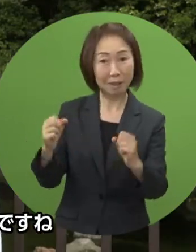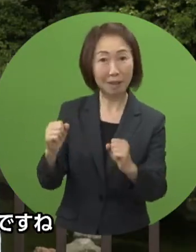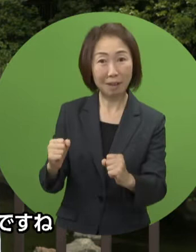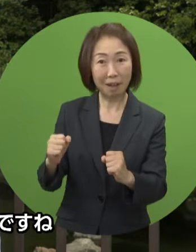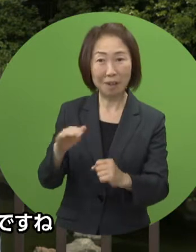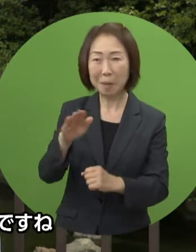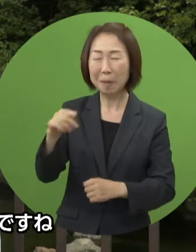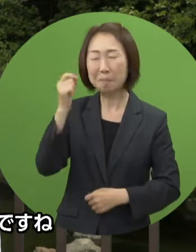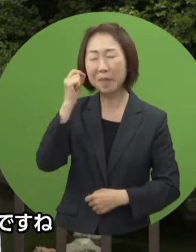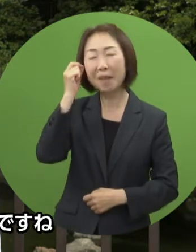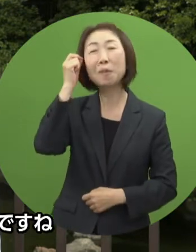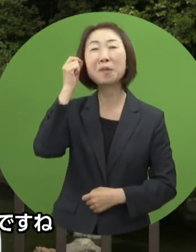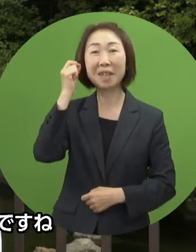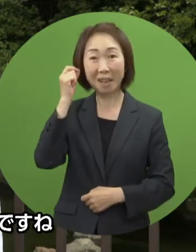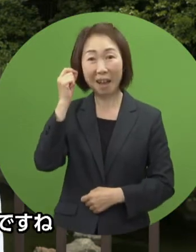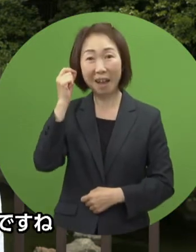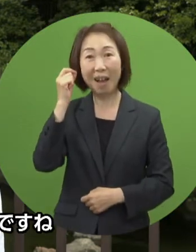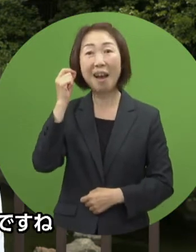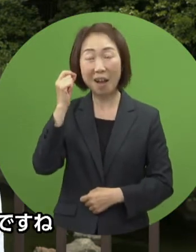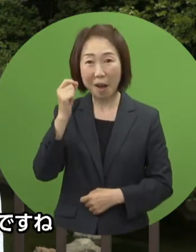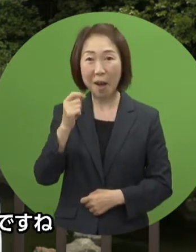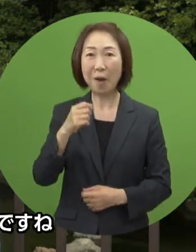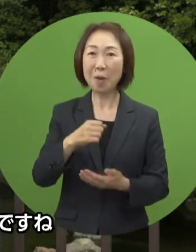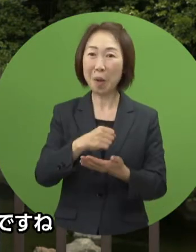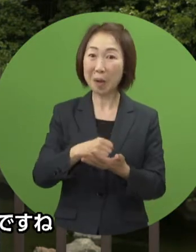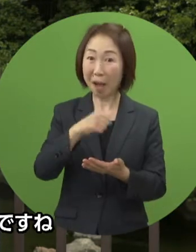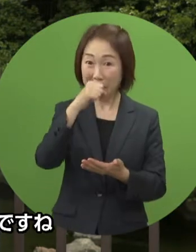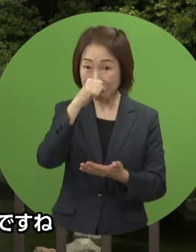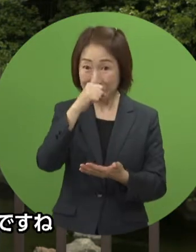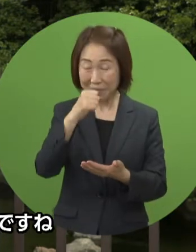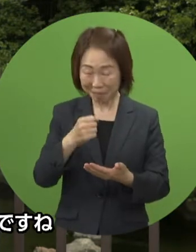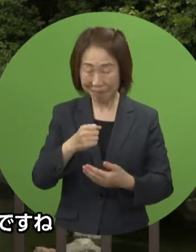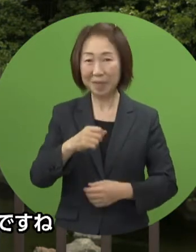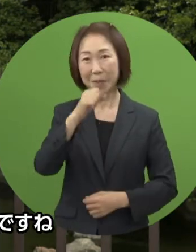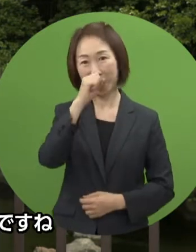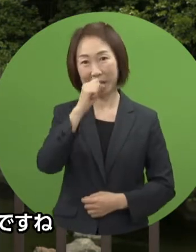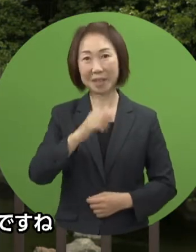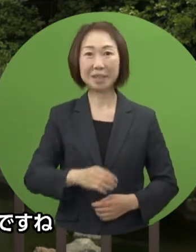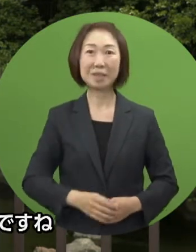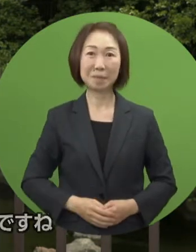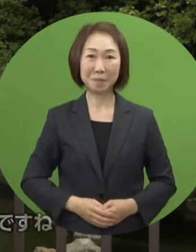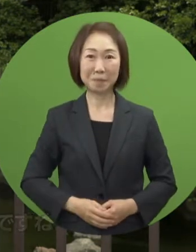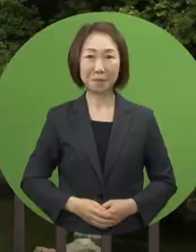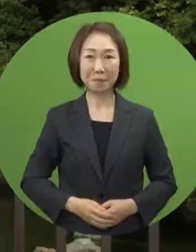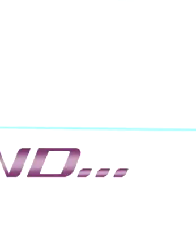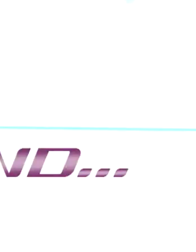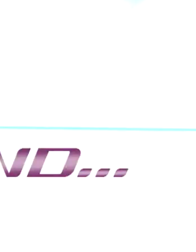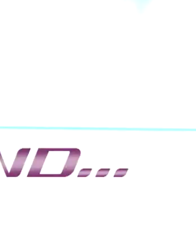に皆さんすごく感動してましたので、そういう場を提供できたというのが非常に良かったですね。